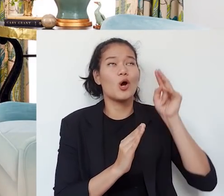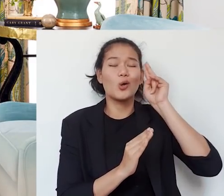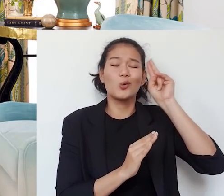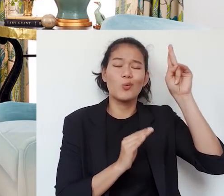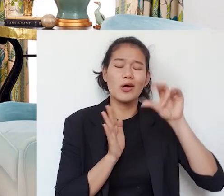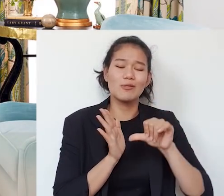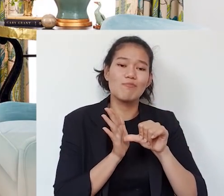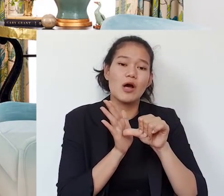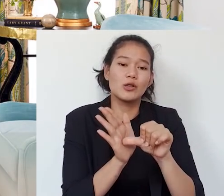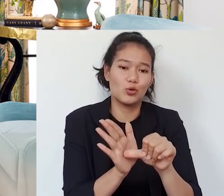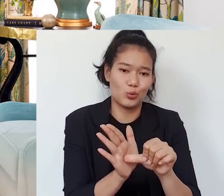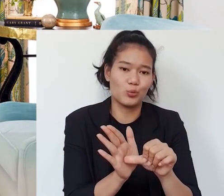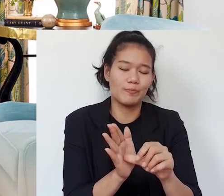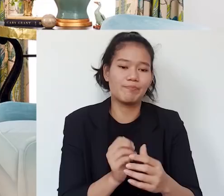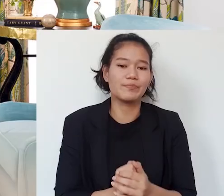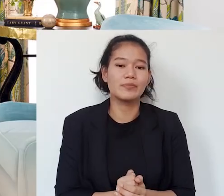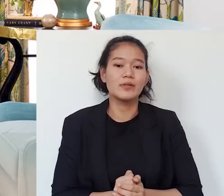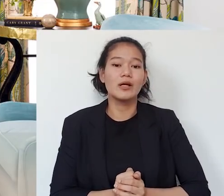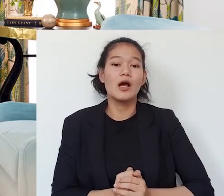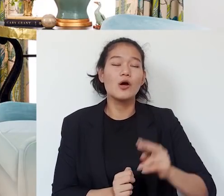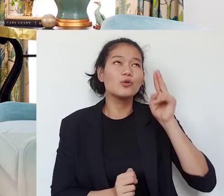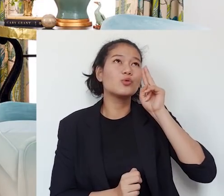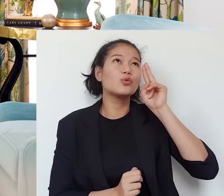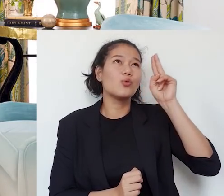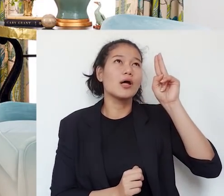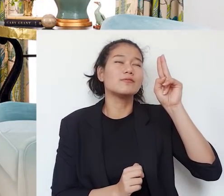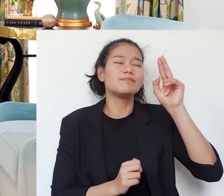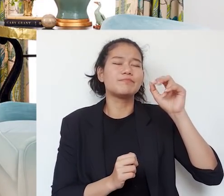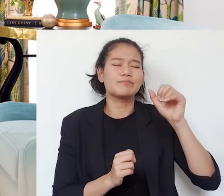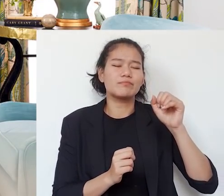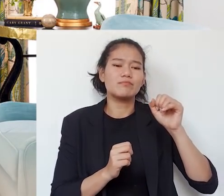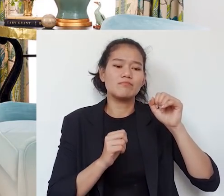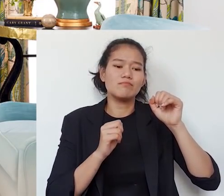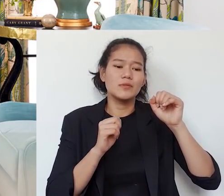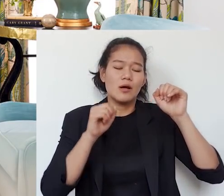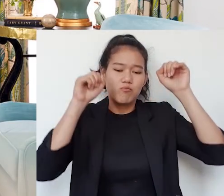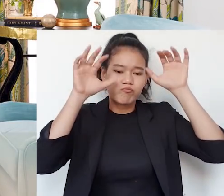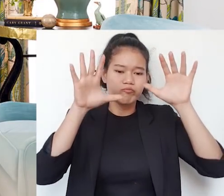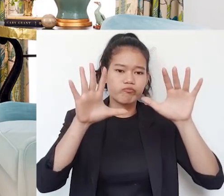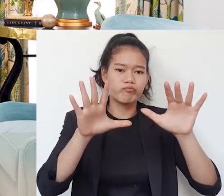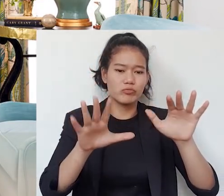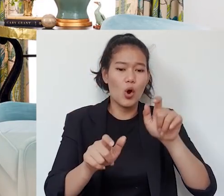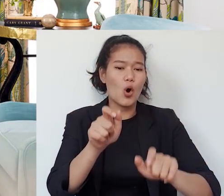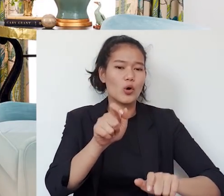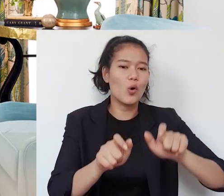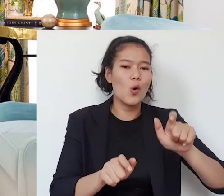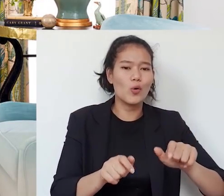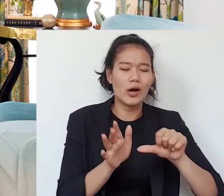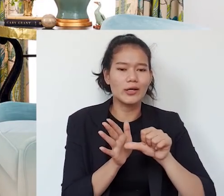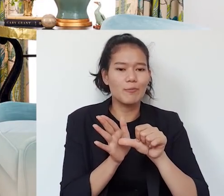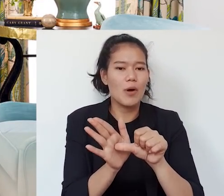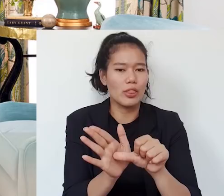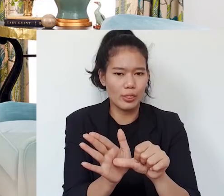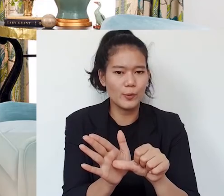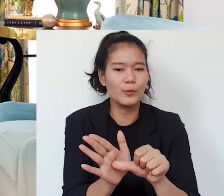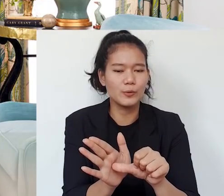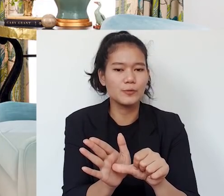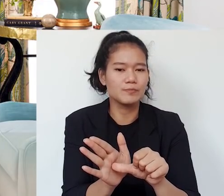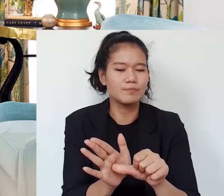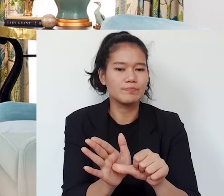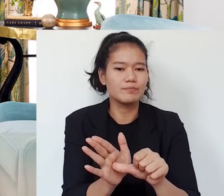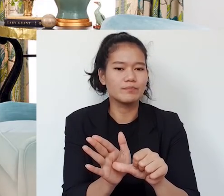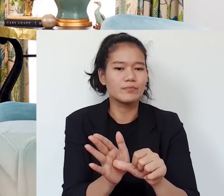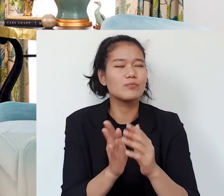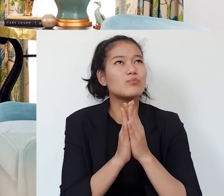memohon pertolongan dari Tuhan. Dan juga Tuhan yang telah menggerakkan tangan-tangan untuk menolong